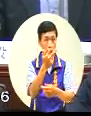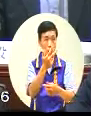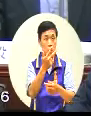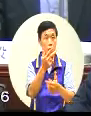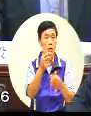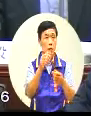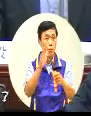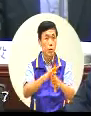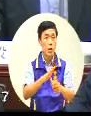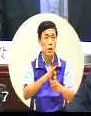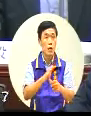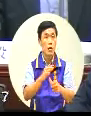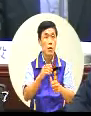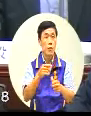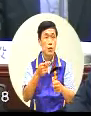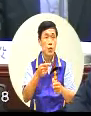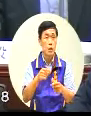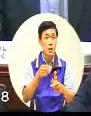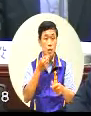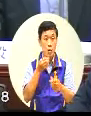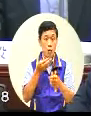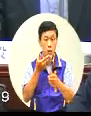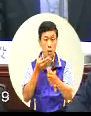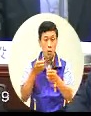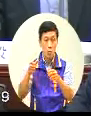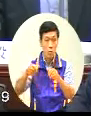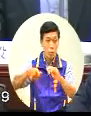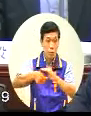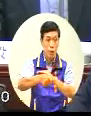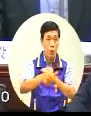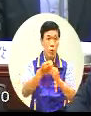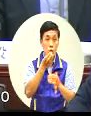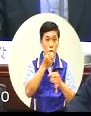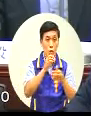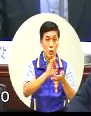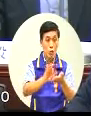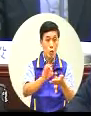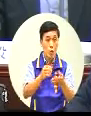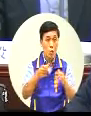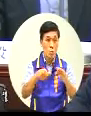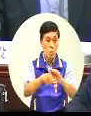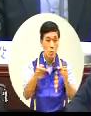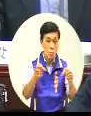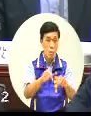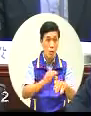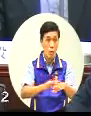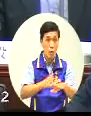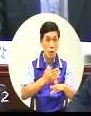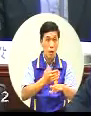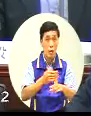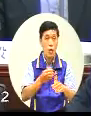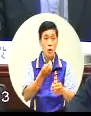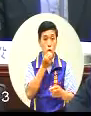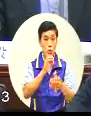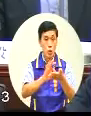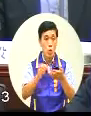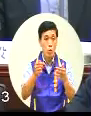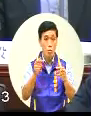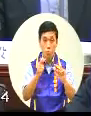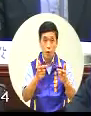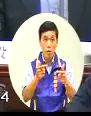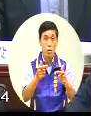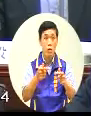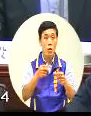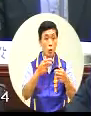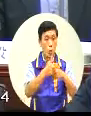非食用会不会流到食用去也必须要了解。所以我现在是准备说把非食用的要建议我们卫生福利部